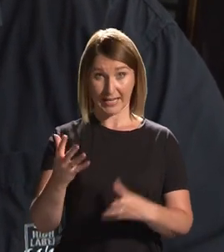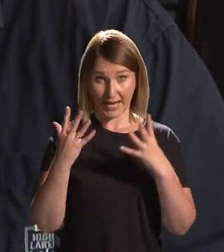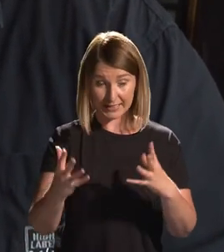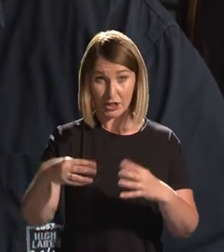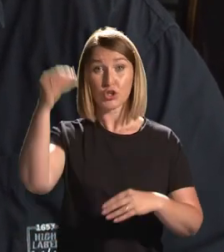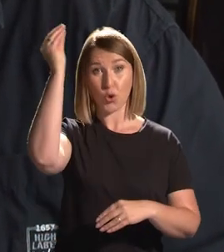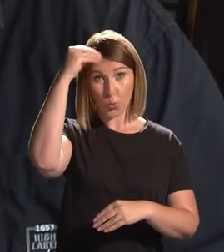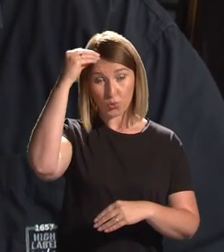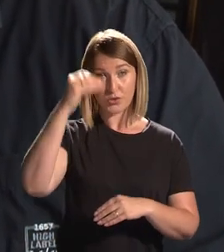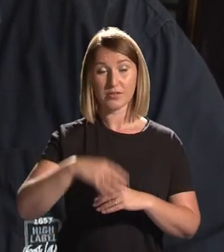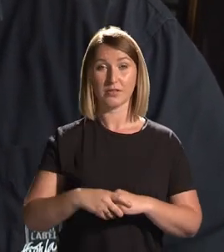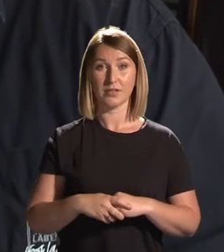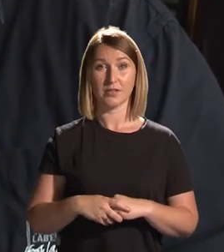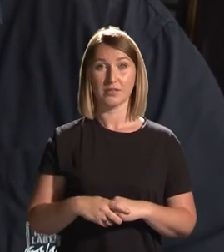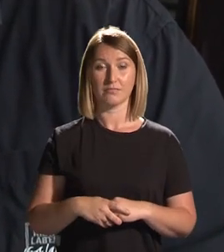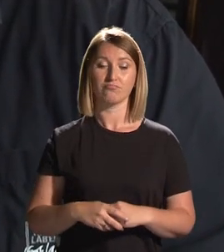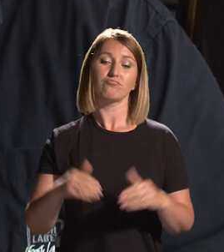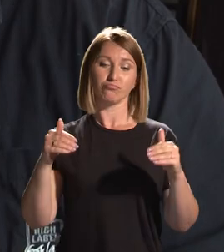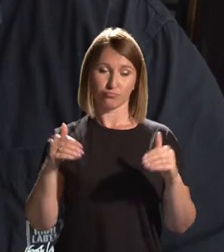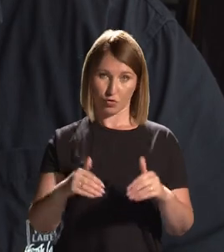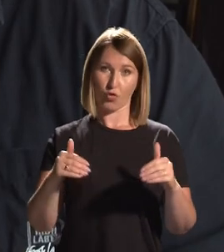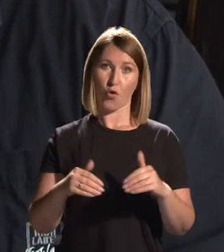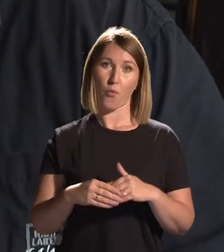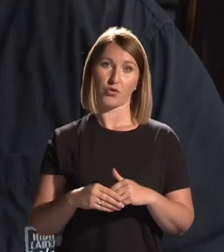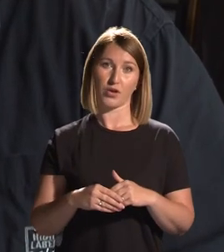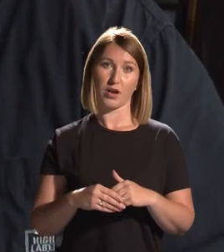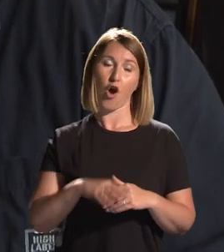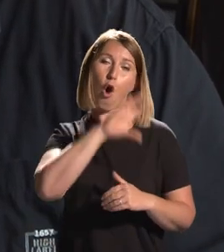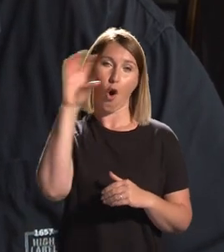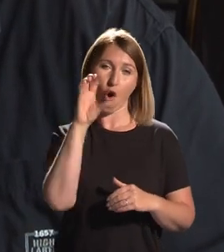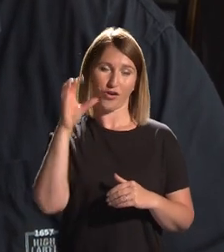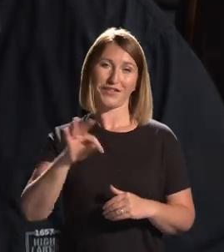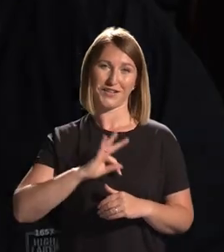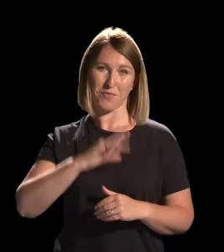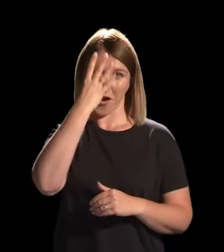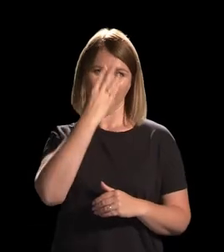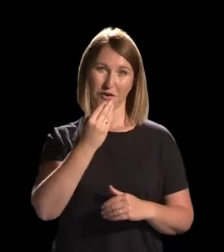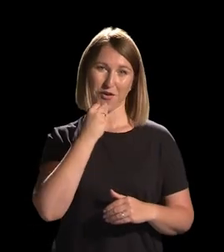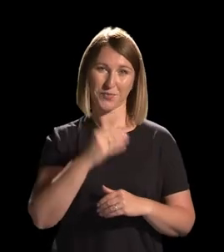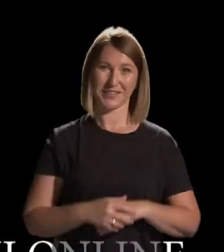chce się uczyć przede wszystkim, no to może oglądać moje obrazy.